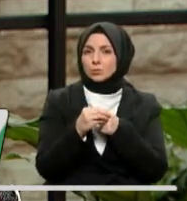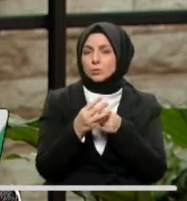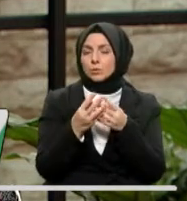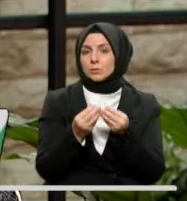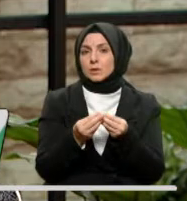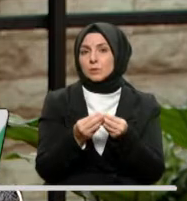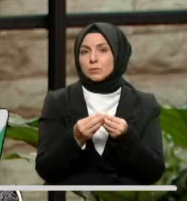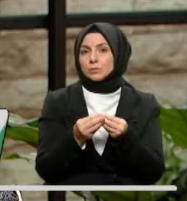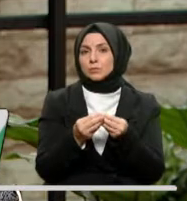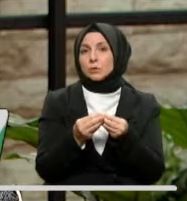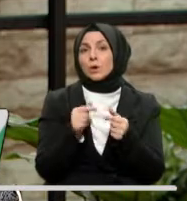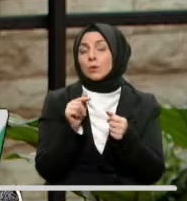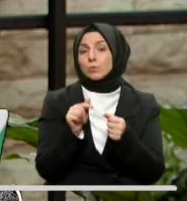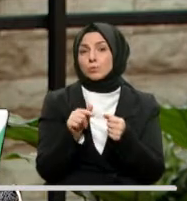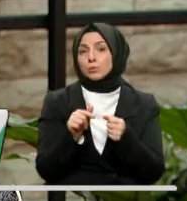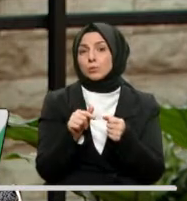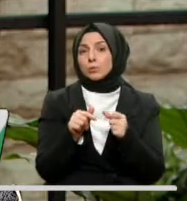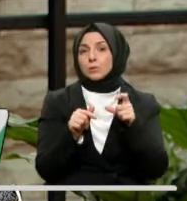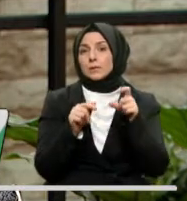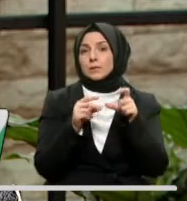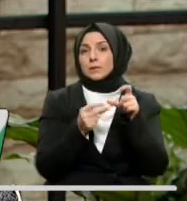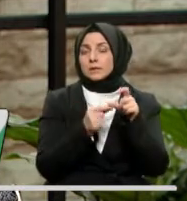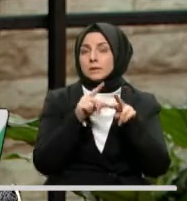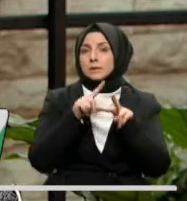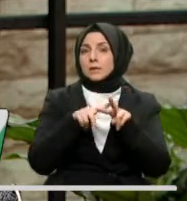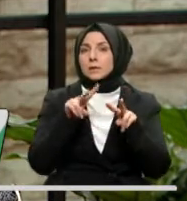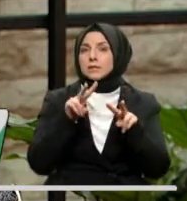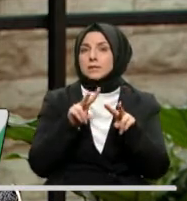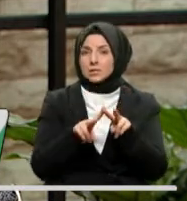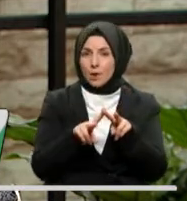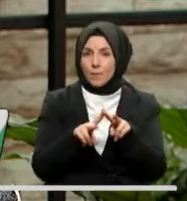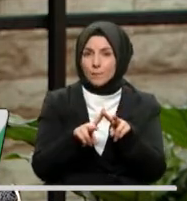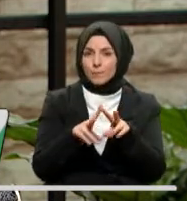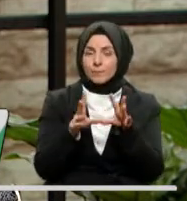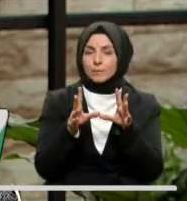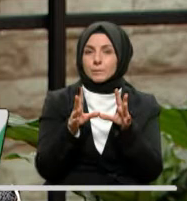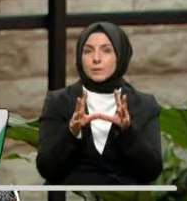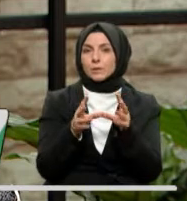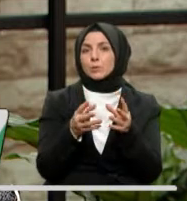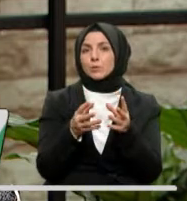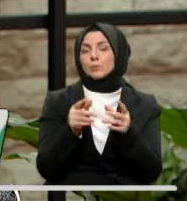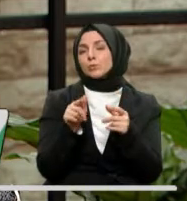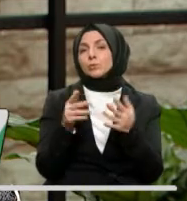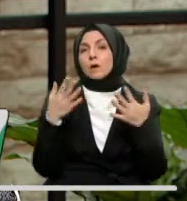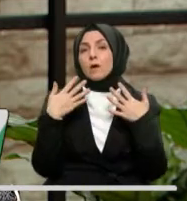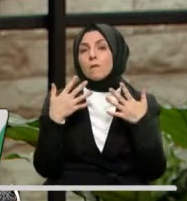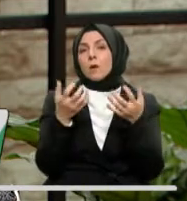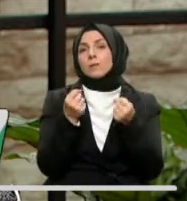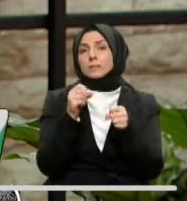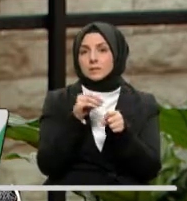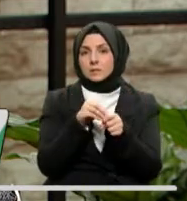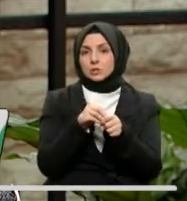tost var Evet bu çam kabuğu ağaç kabuğu diyoruz bunları neden hava alması için bunun için gözenekli olması gerekiyor